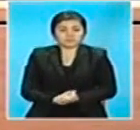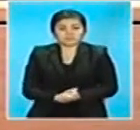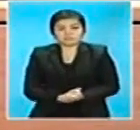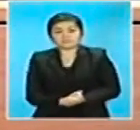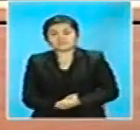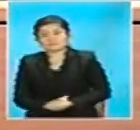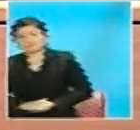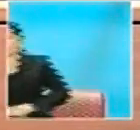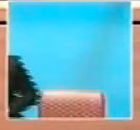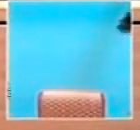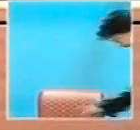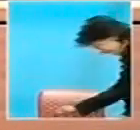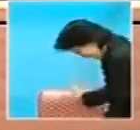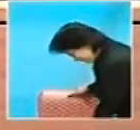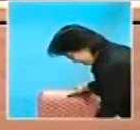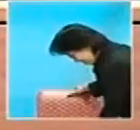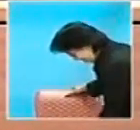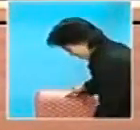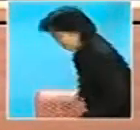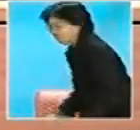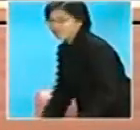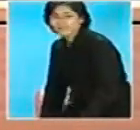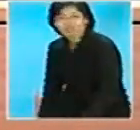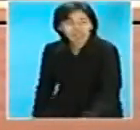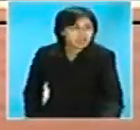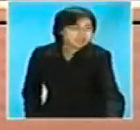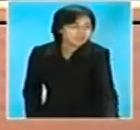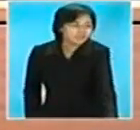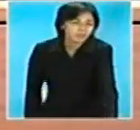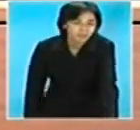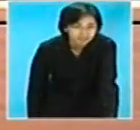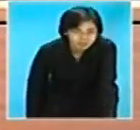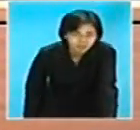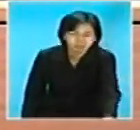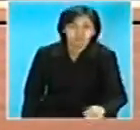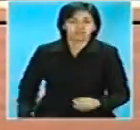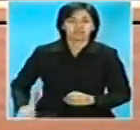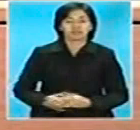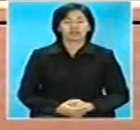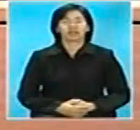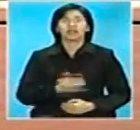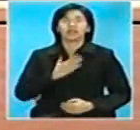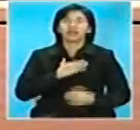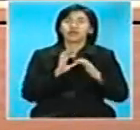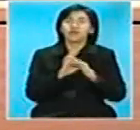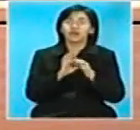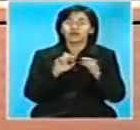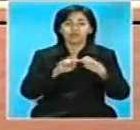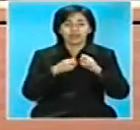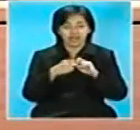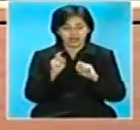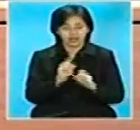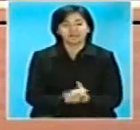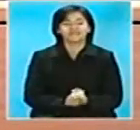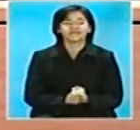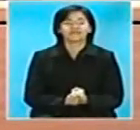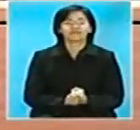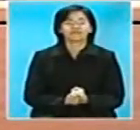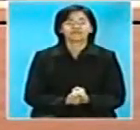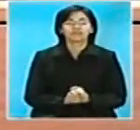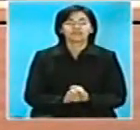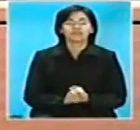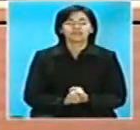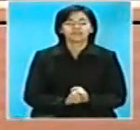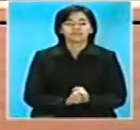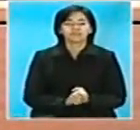ไรกันนะครับจะแค่มาตราไหนนะครับซึ่งเราเป็นห่วงกันก็คือในส่วนของสถาบันพระมหากษัต